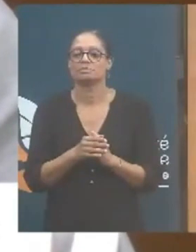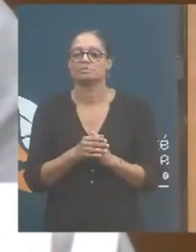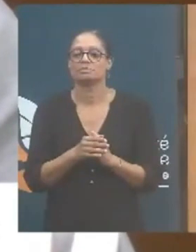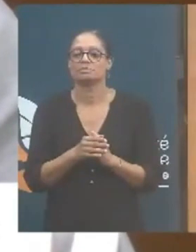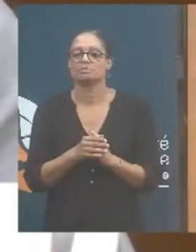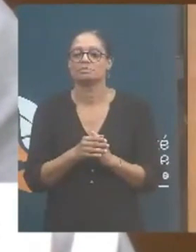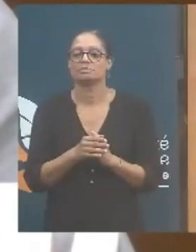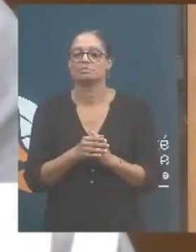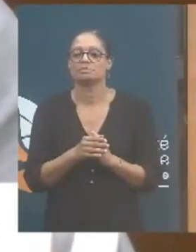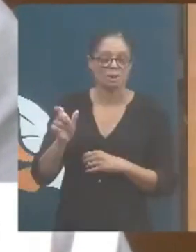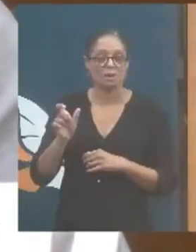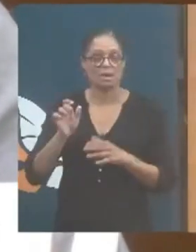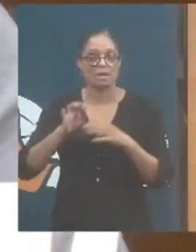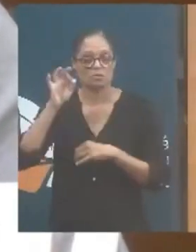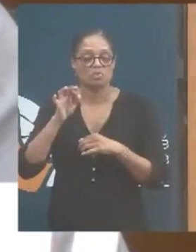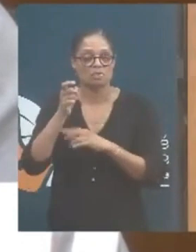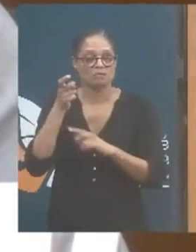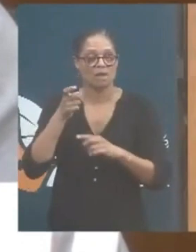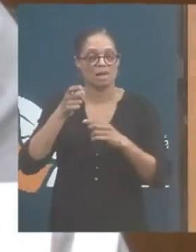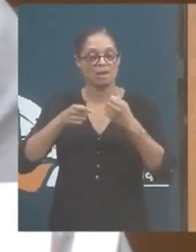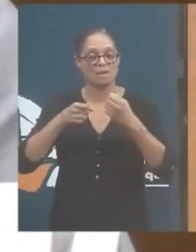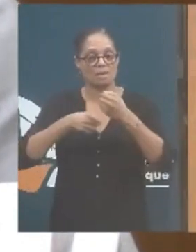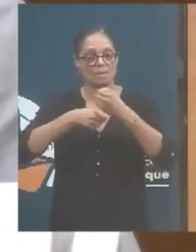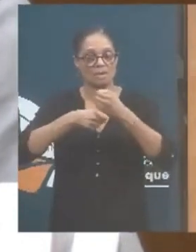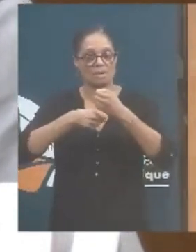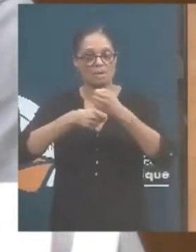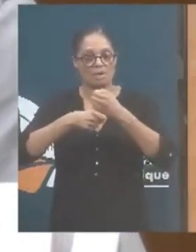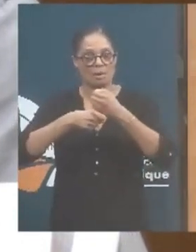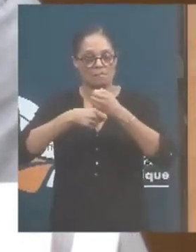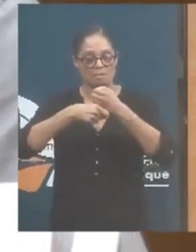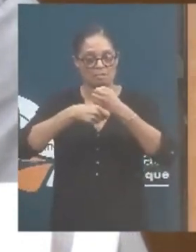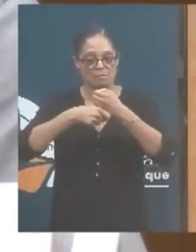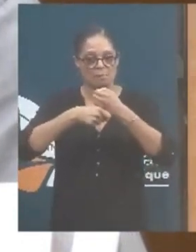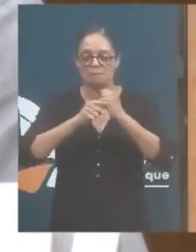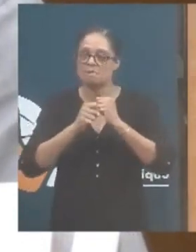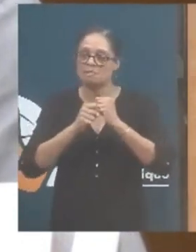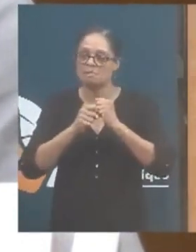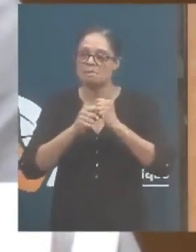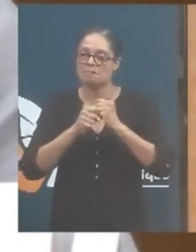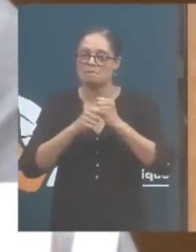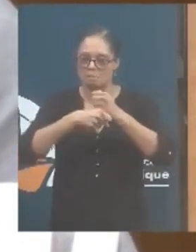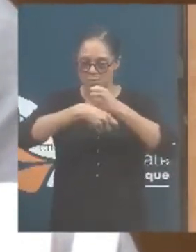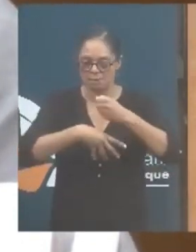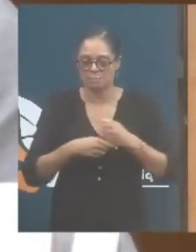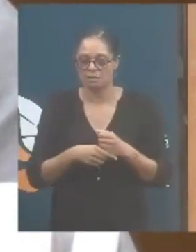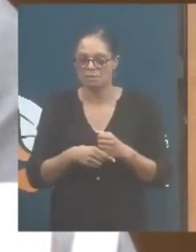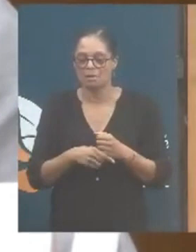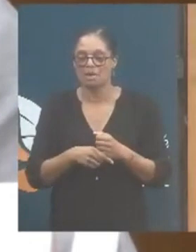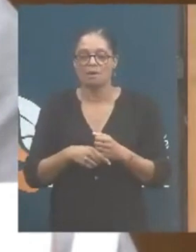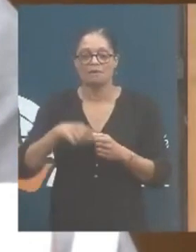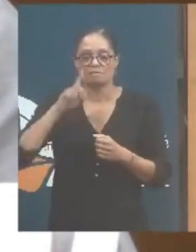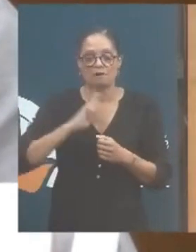certains élus mahoués. Et je vise en particulier une députée qui plusieurs fois est passée sur les chaînes françaises,